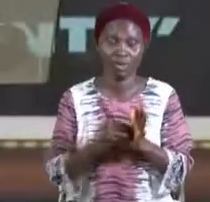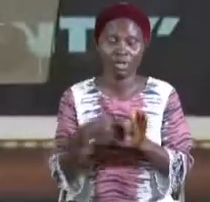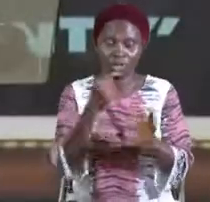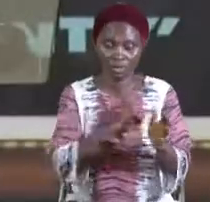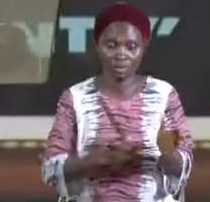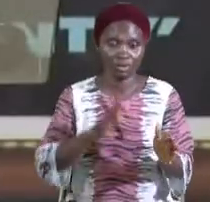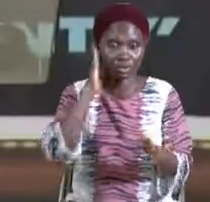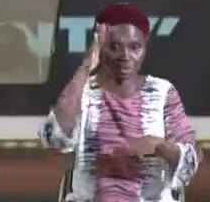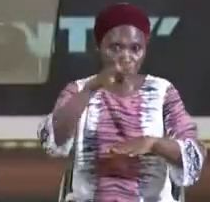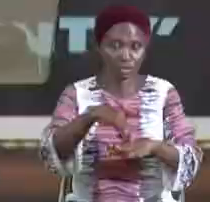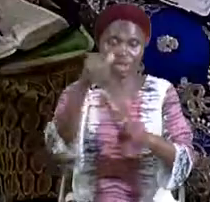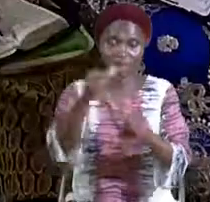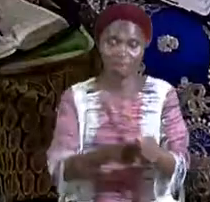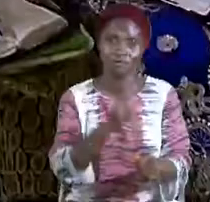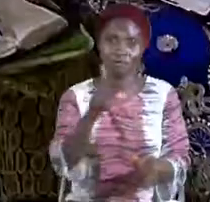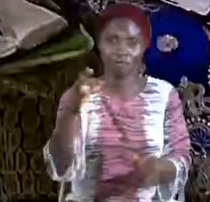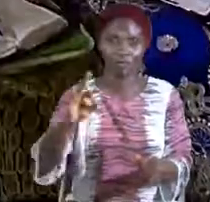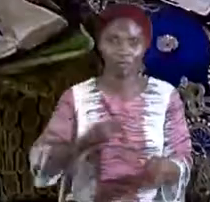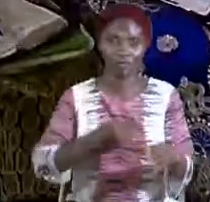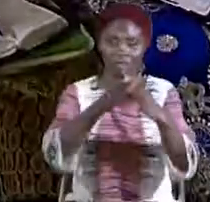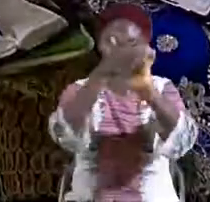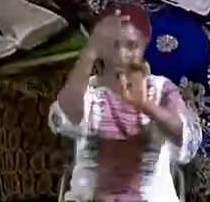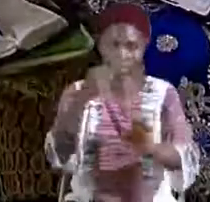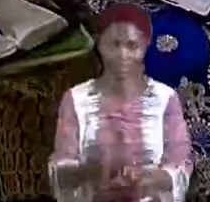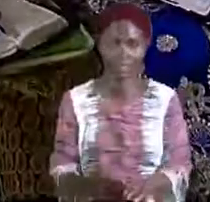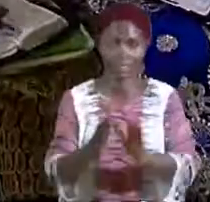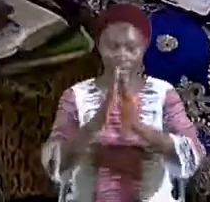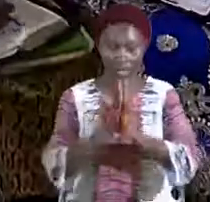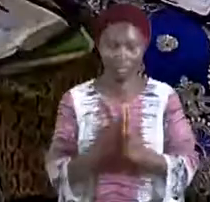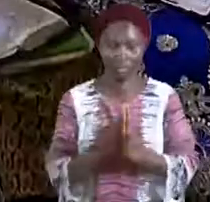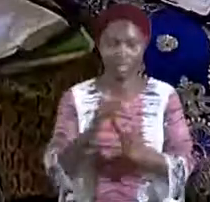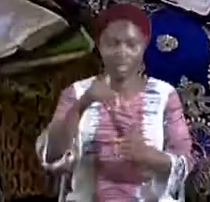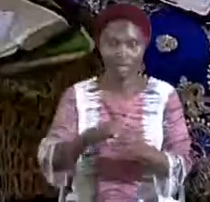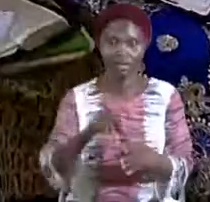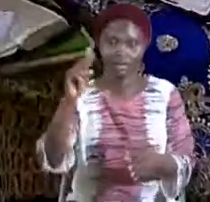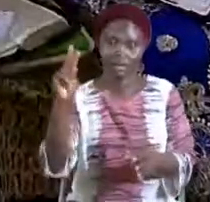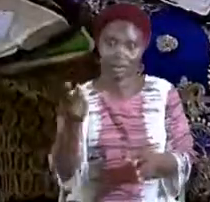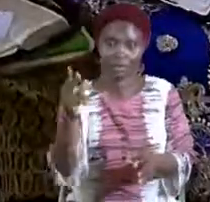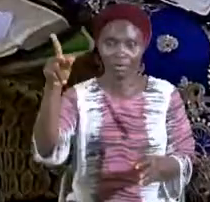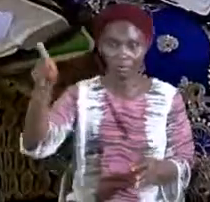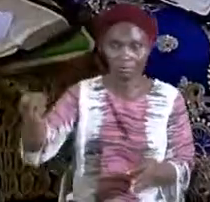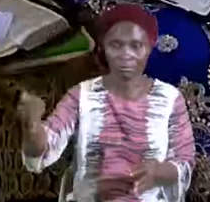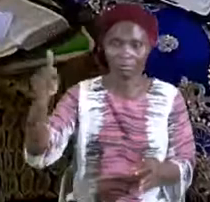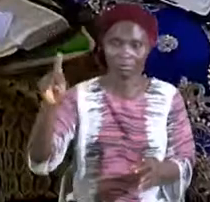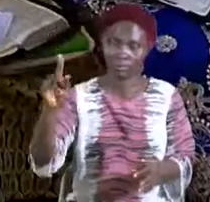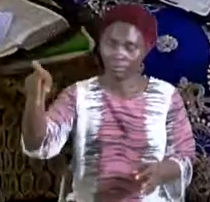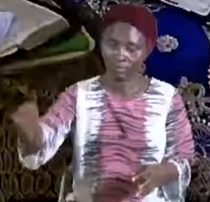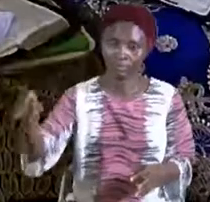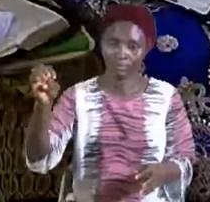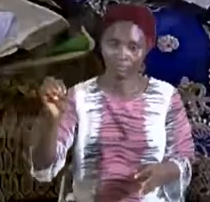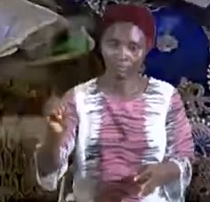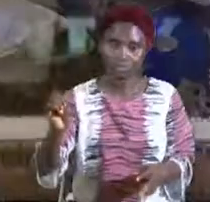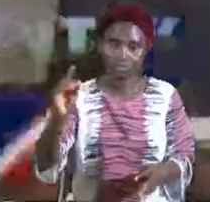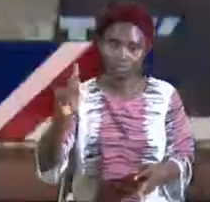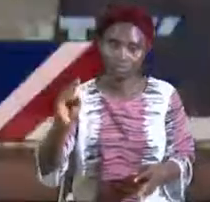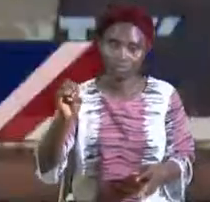Le Seigneur va toucher chacun de nous au nom de Jésus. Deuxième Pierre, au chapitre 1, verset